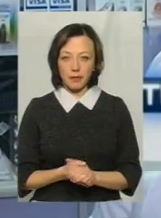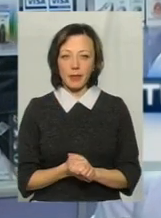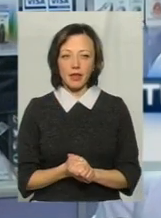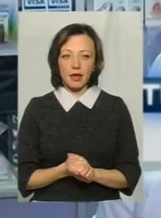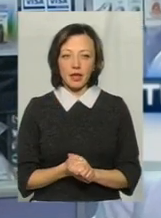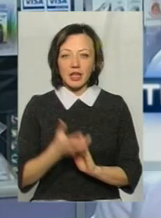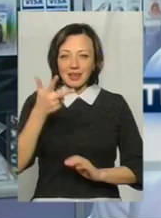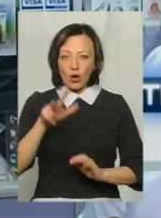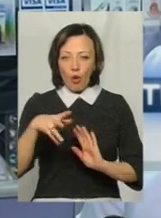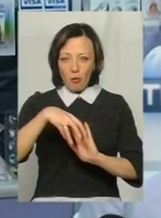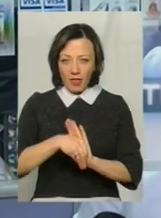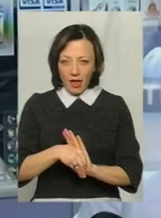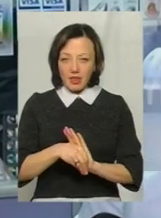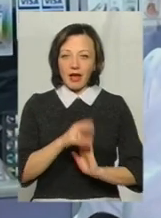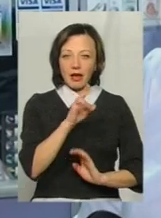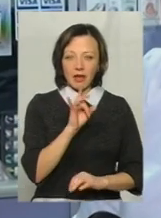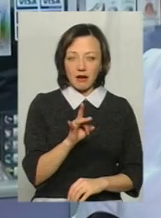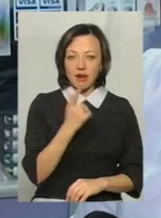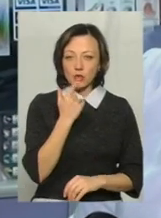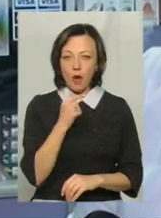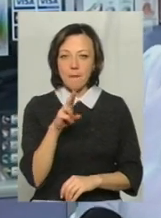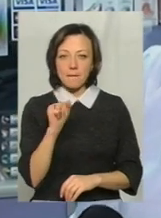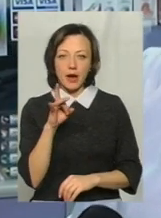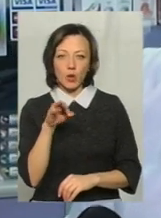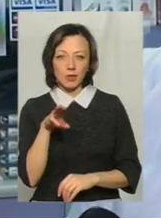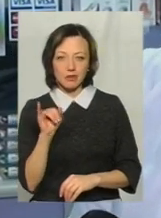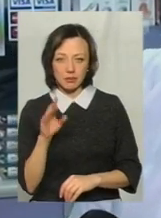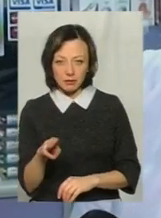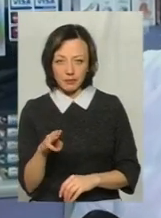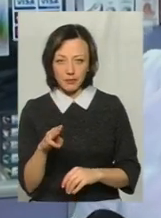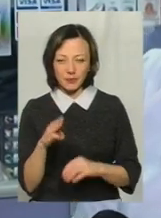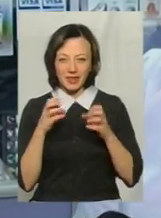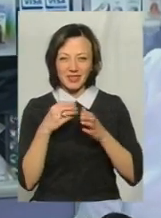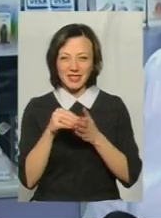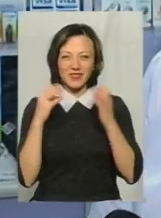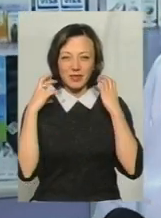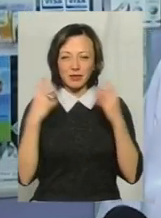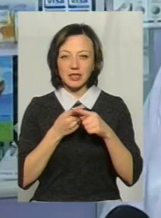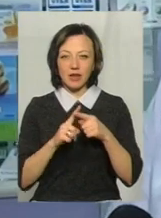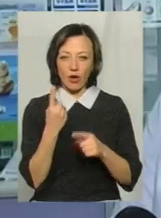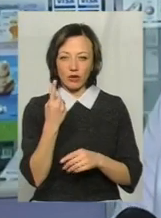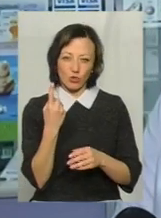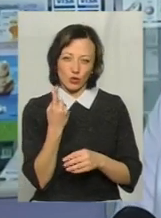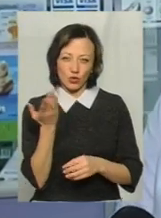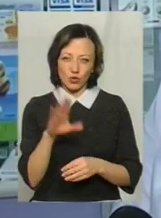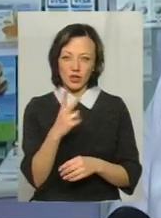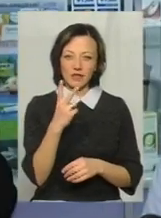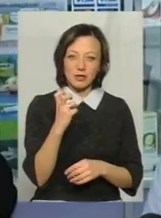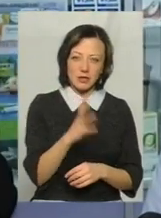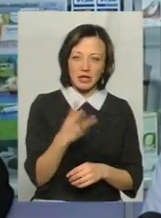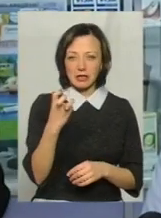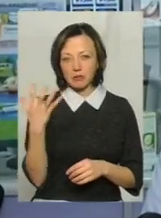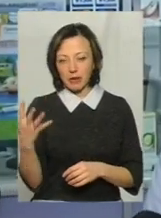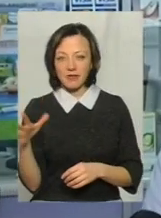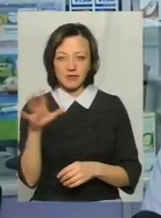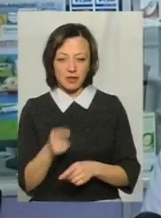йде трьохкомпонентна вакцина – кір, краснуха, паротит. Приблизна ціна одної дози – 250-305 гривень. Всі